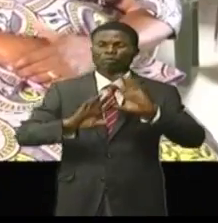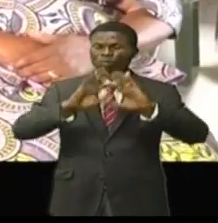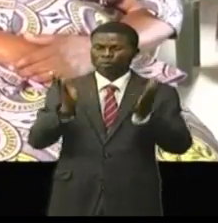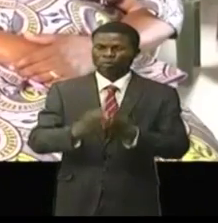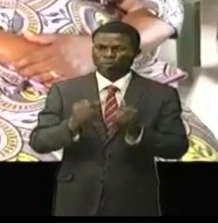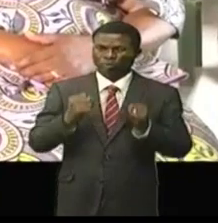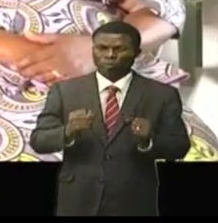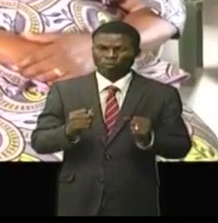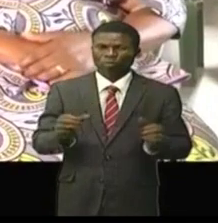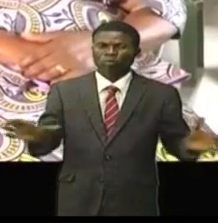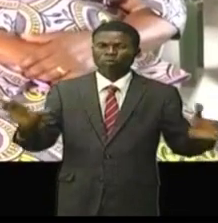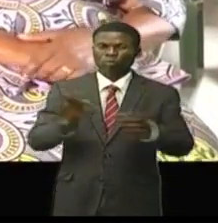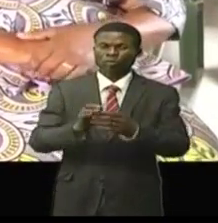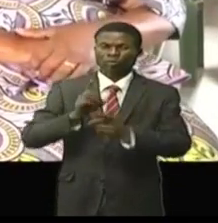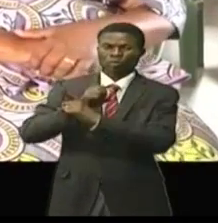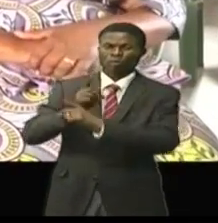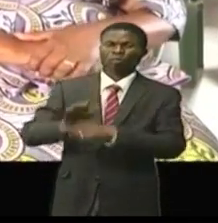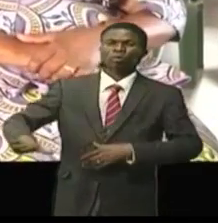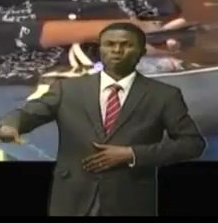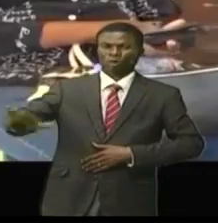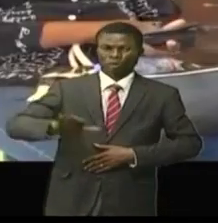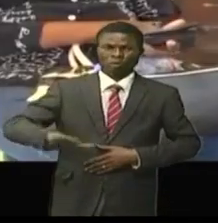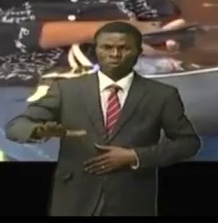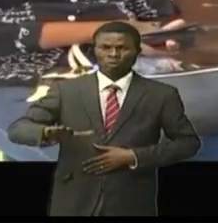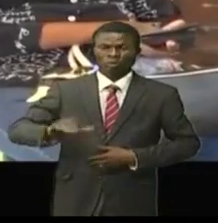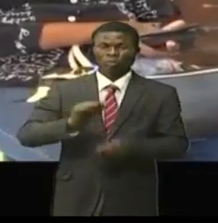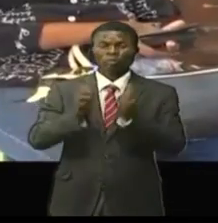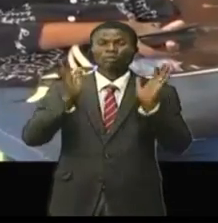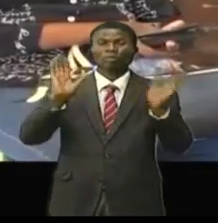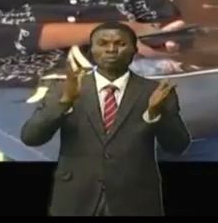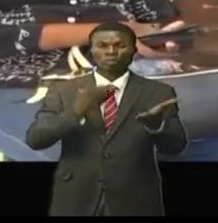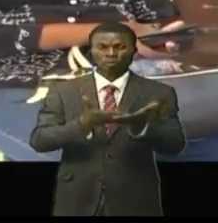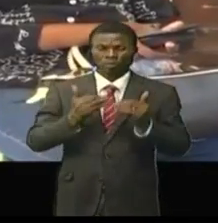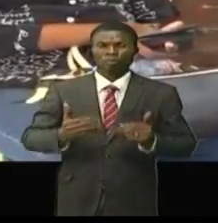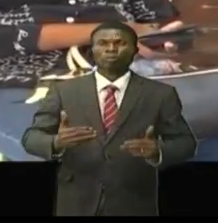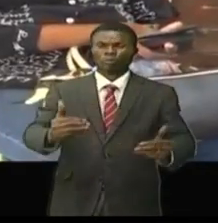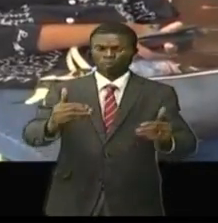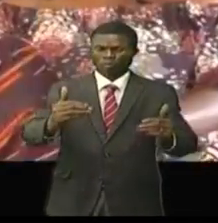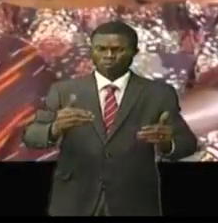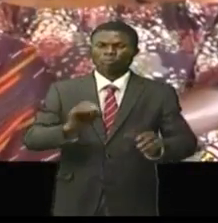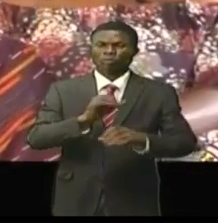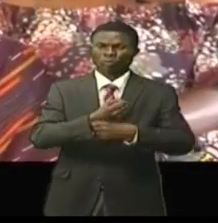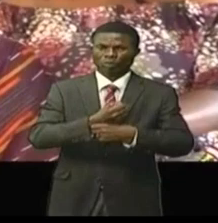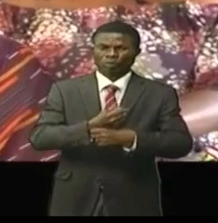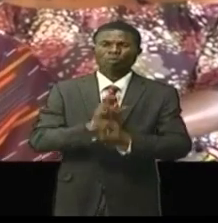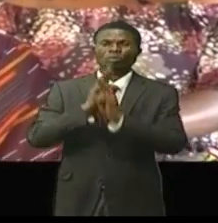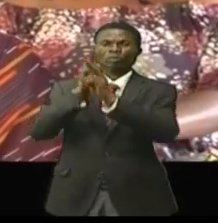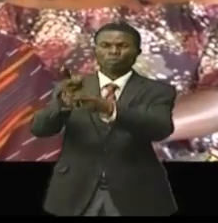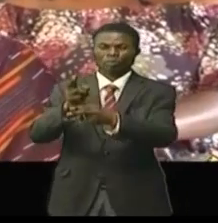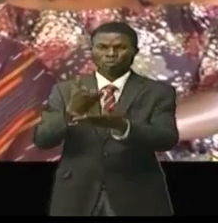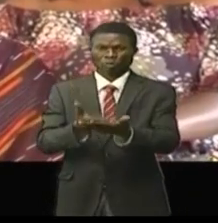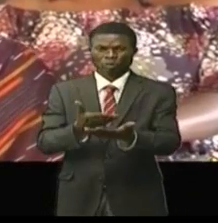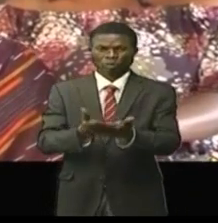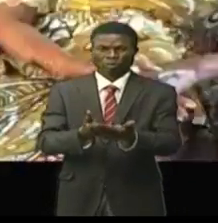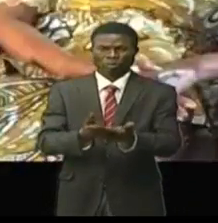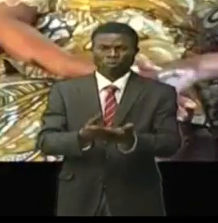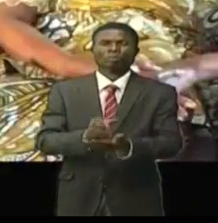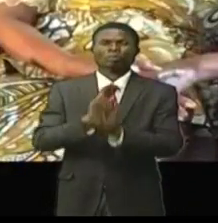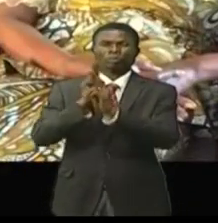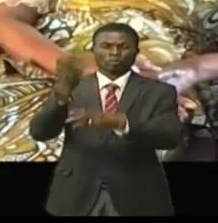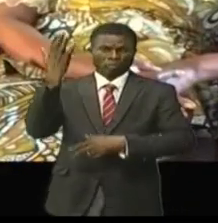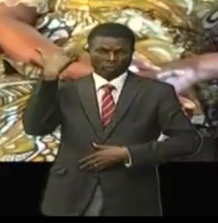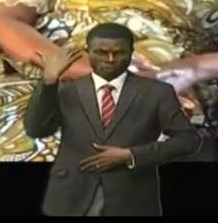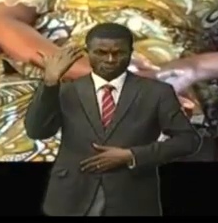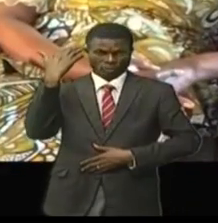générale pour défendre la patrie en danger, continue à susciter des réactions. La dernière en date